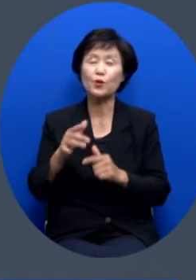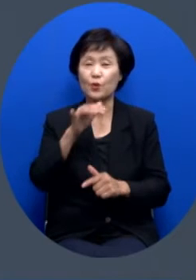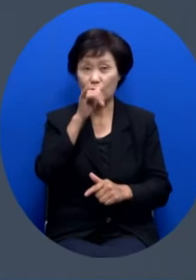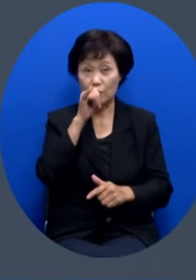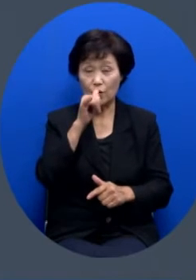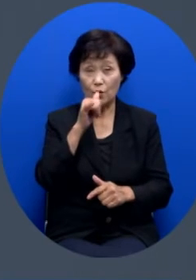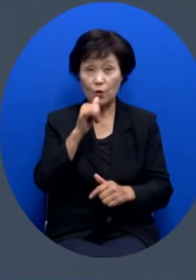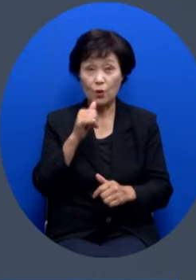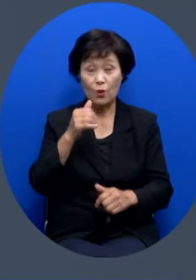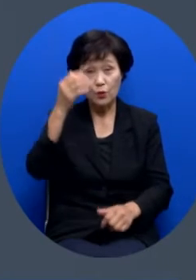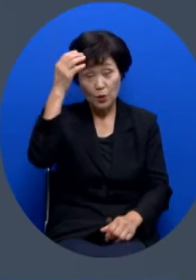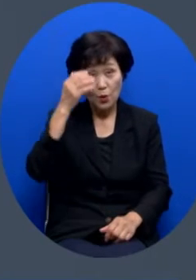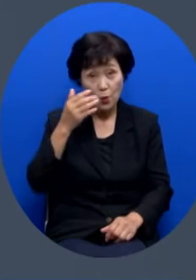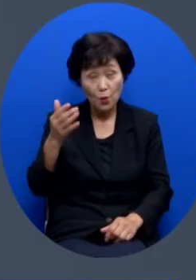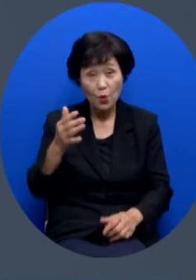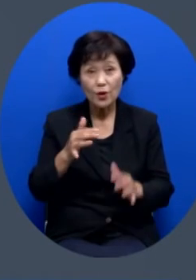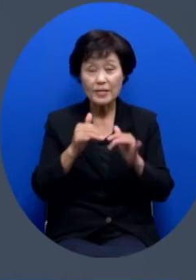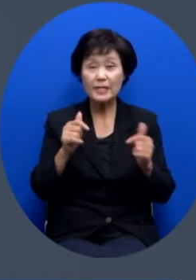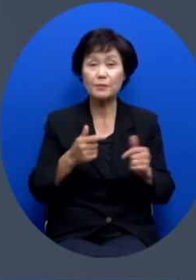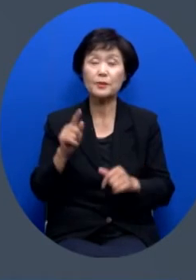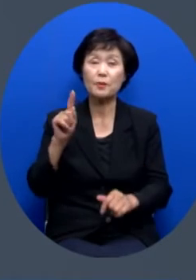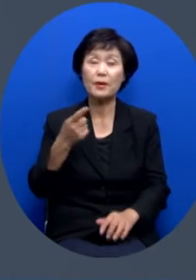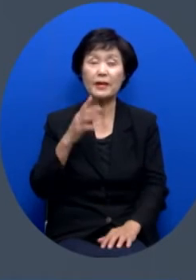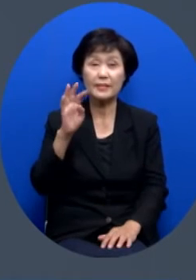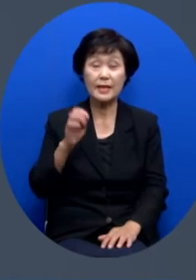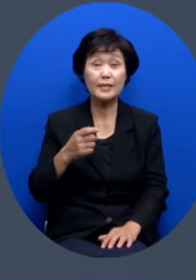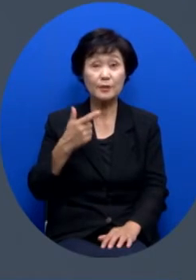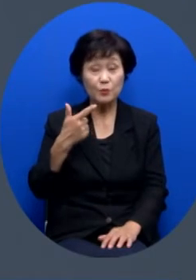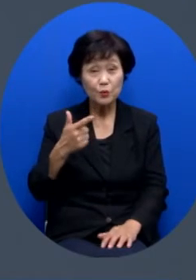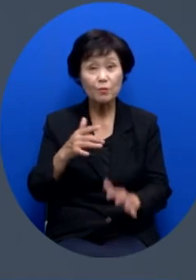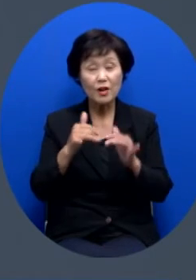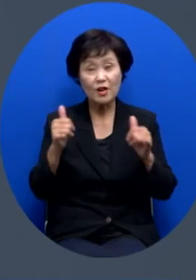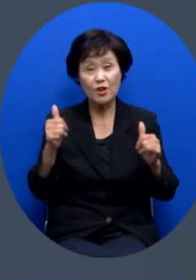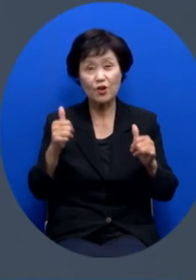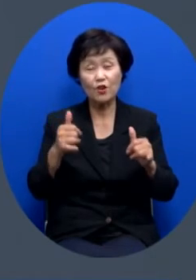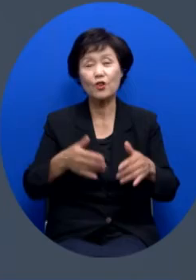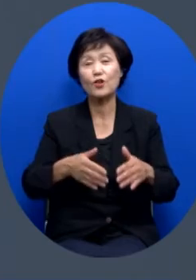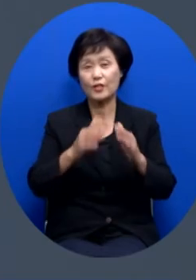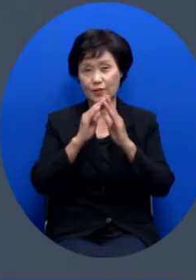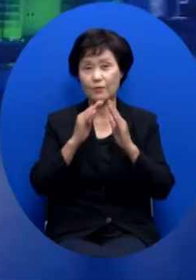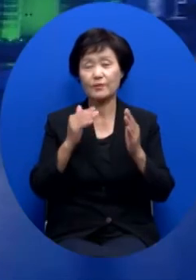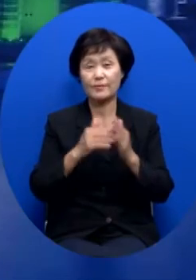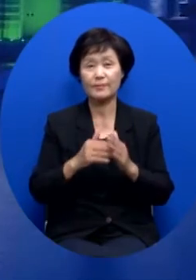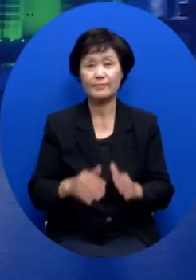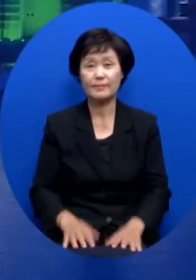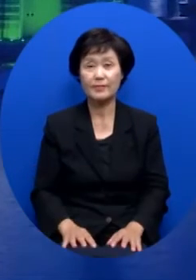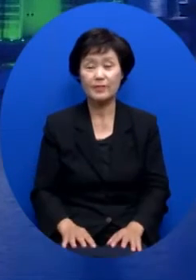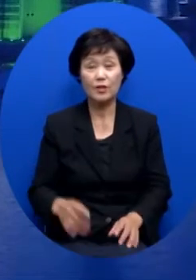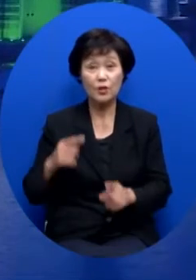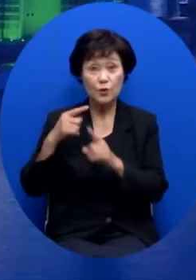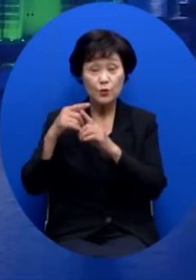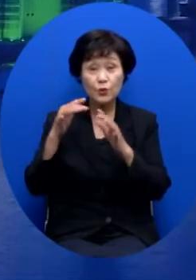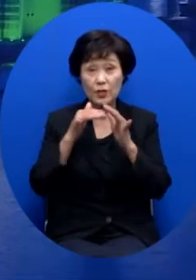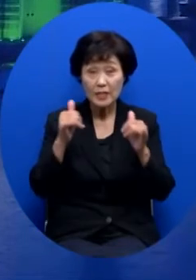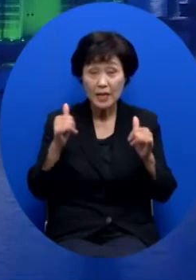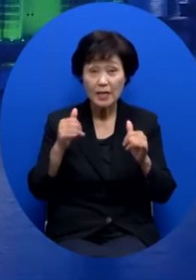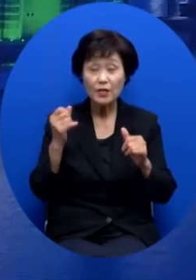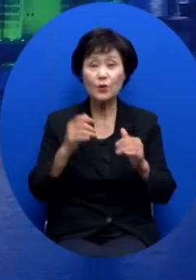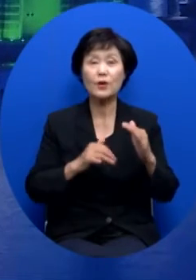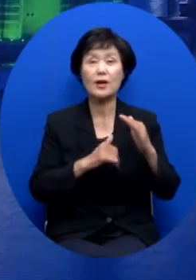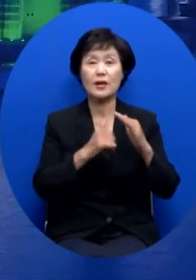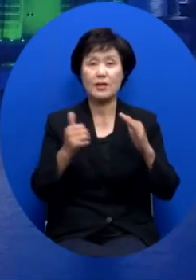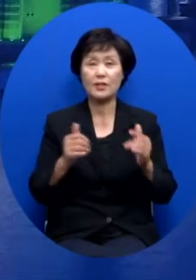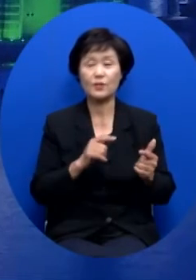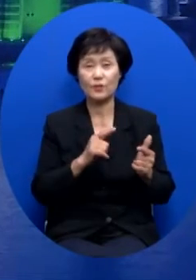후원 위서 146명 으로 이렇게 구성이 되어져 있습니다 어 순교자 델과 순교자가 좀